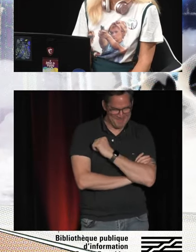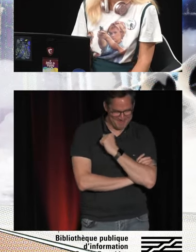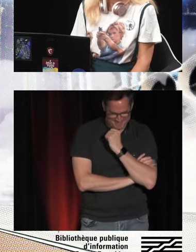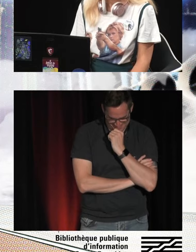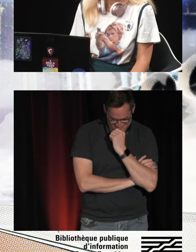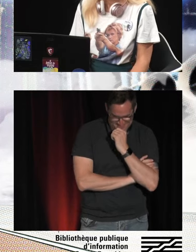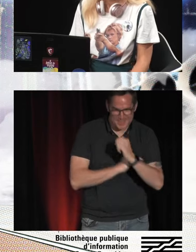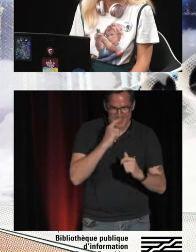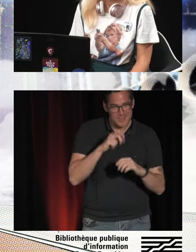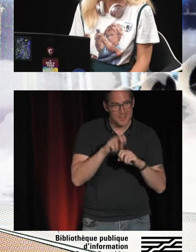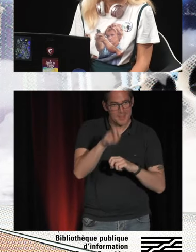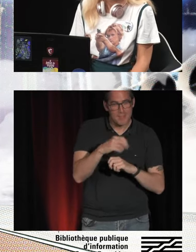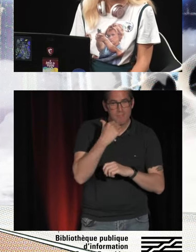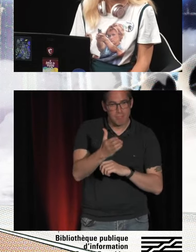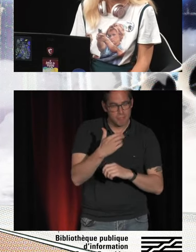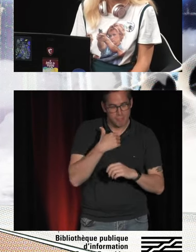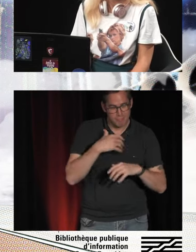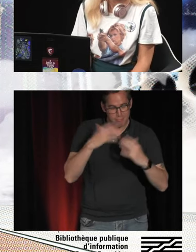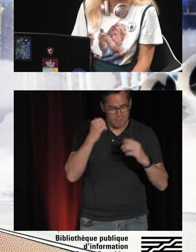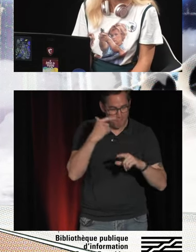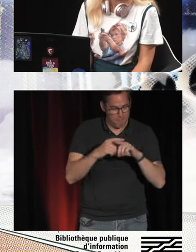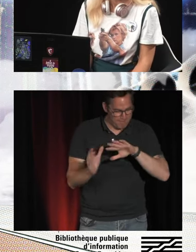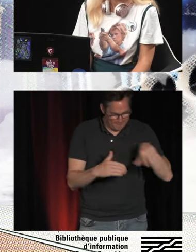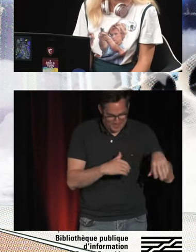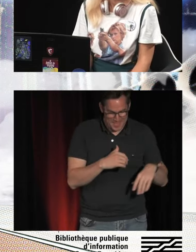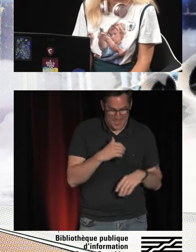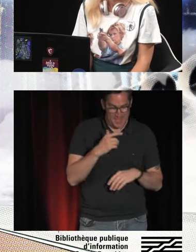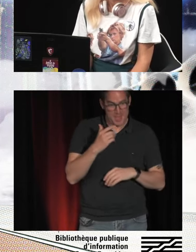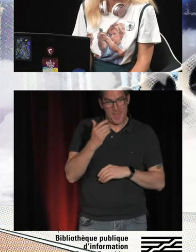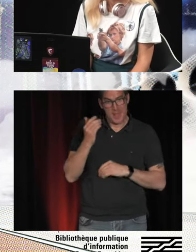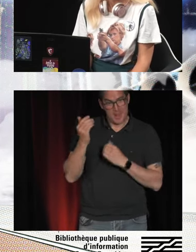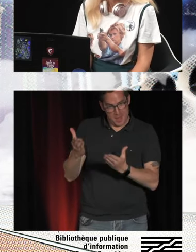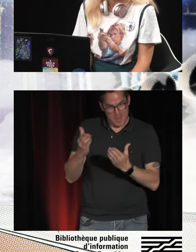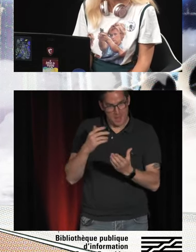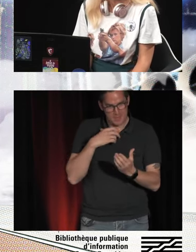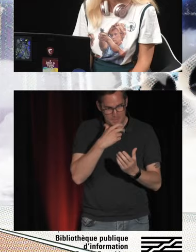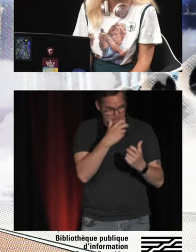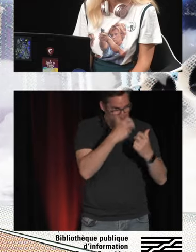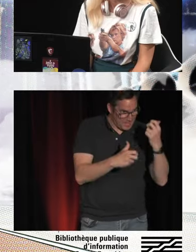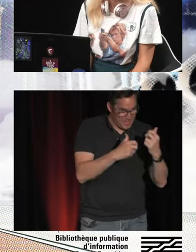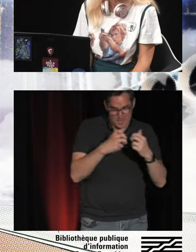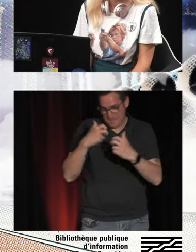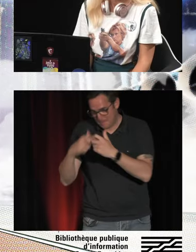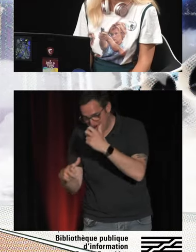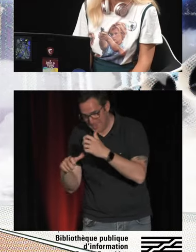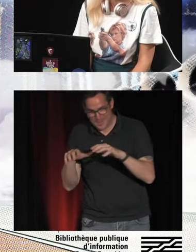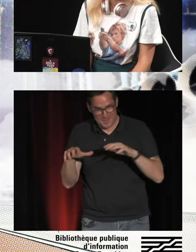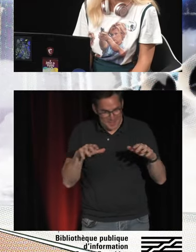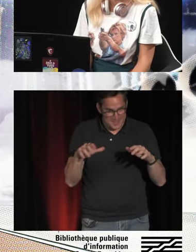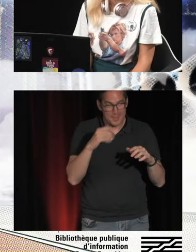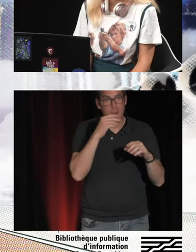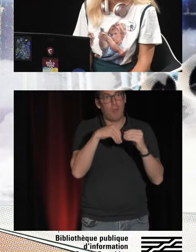J'arrive jamais à sauter là. Bref, j'ai dû le faire une fois. Ok, et donc ici, nous avons voilà, des rochers à gauche, des rochers à droite,